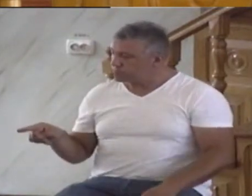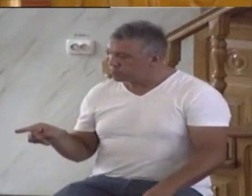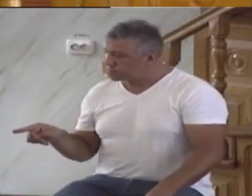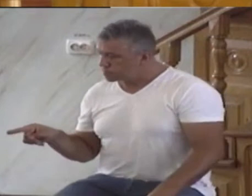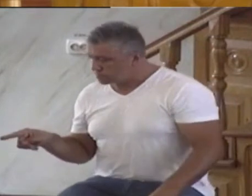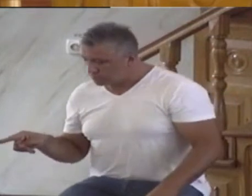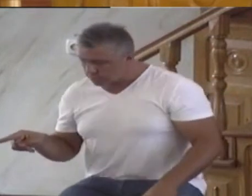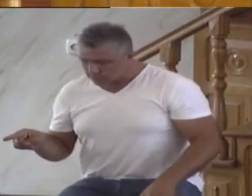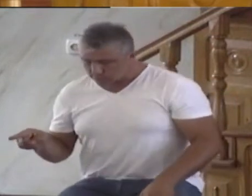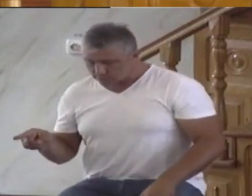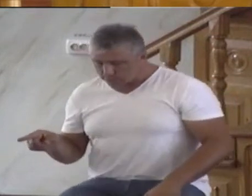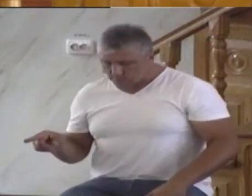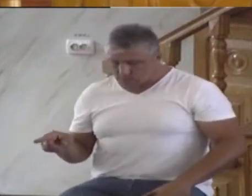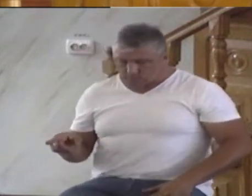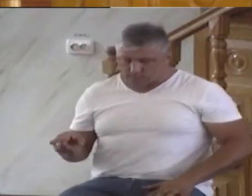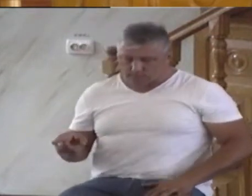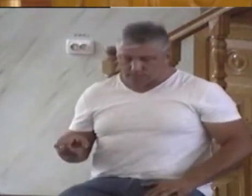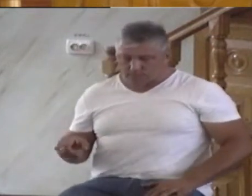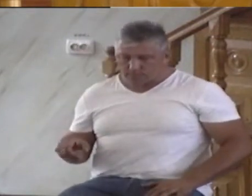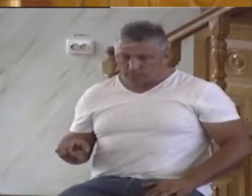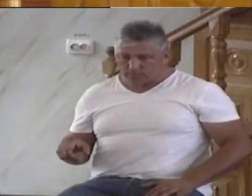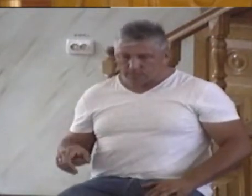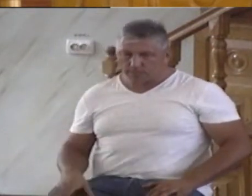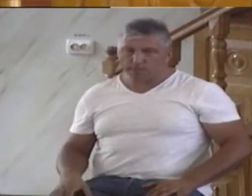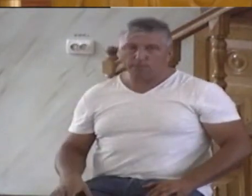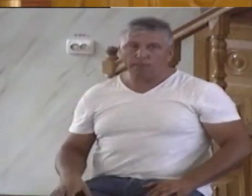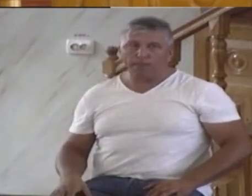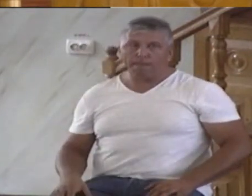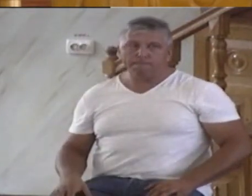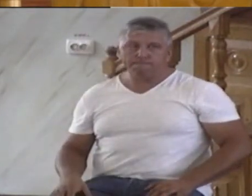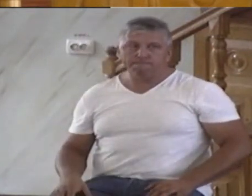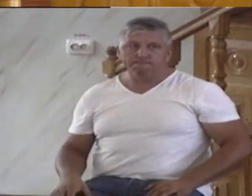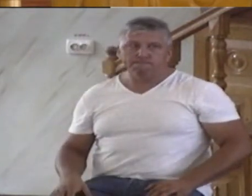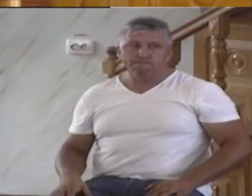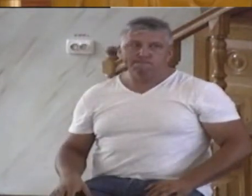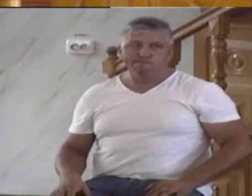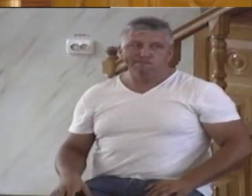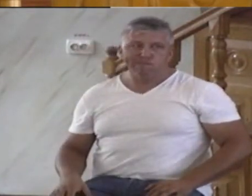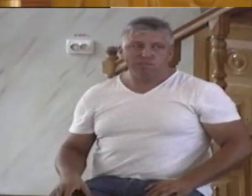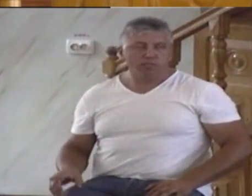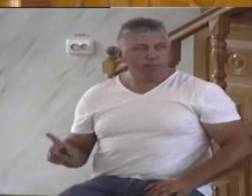в другом месте, как в темнице.